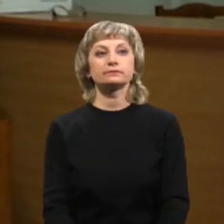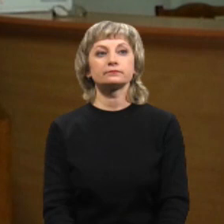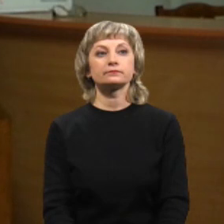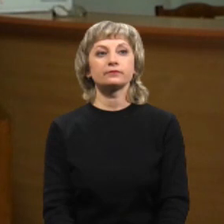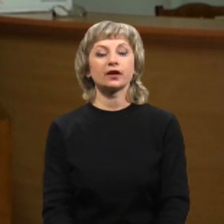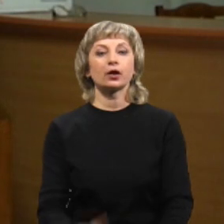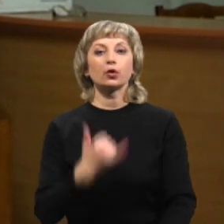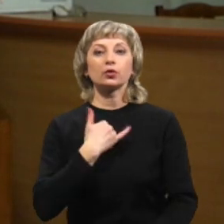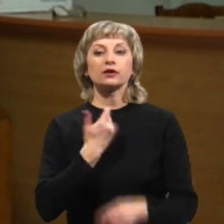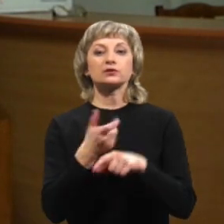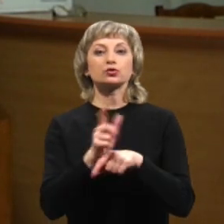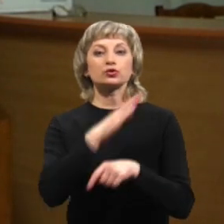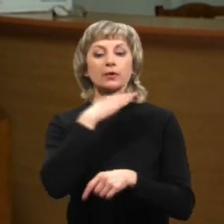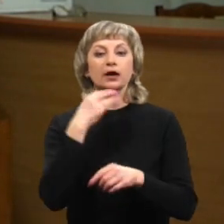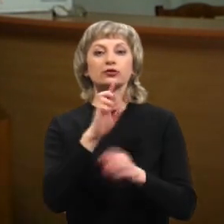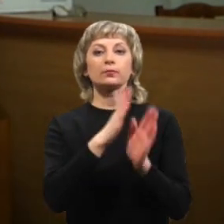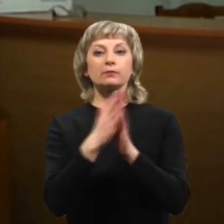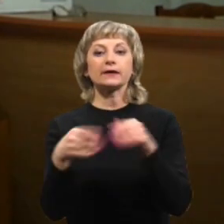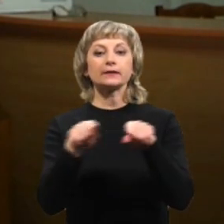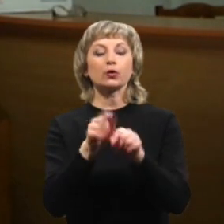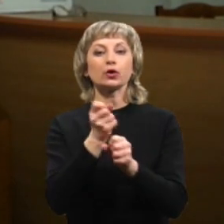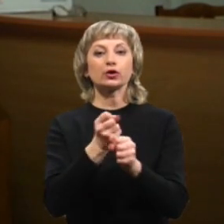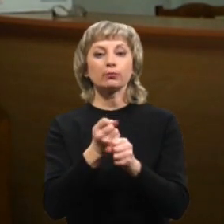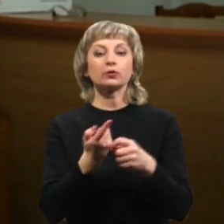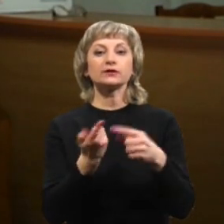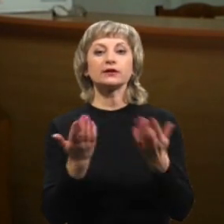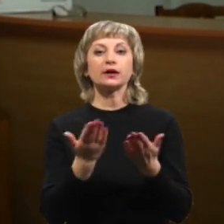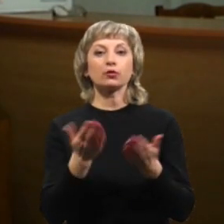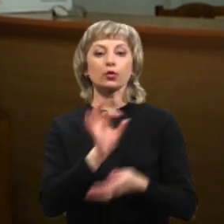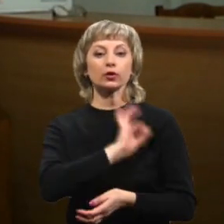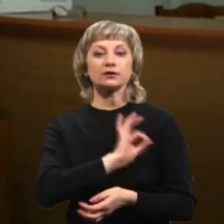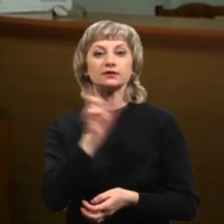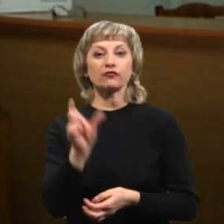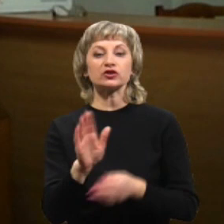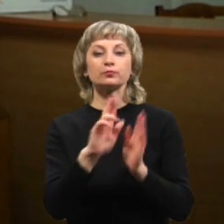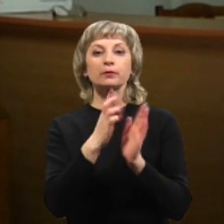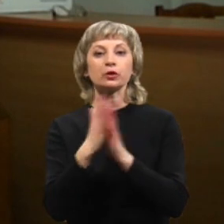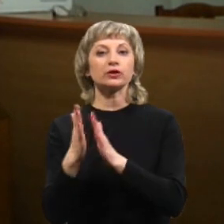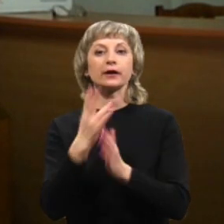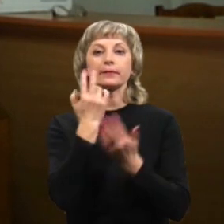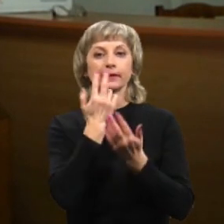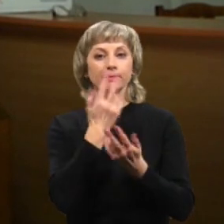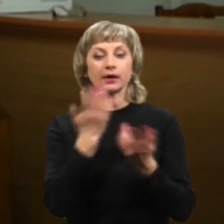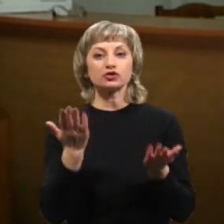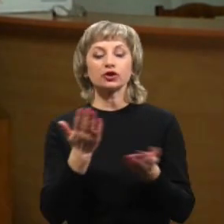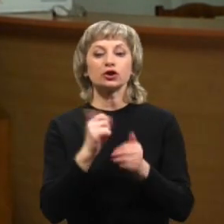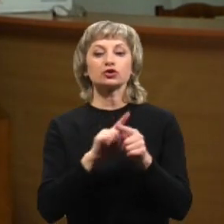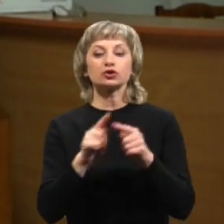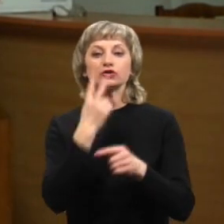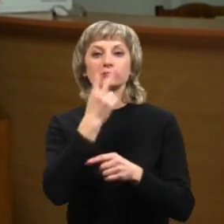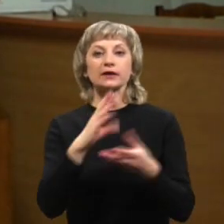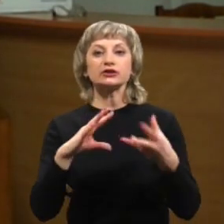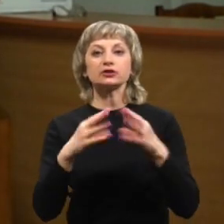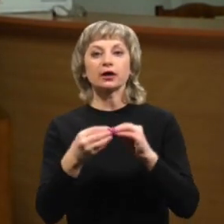У нас дуже багато в бібліотеці такої роботи, яку користувач бібліотеки не бачить. Він скоріше бачить наслідки